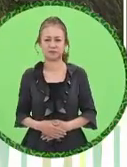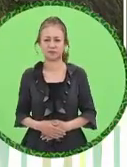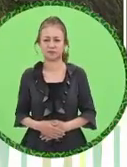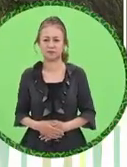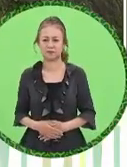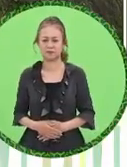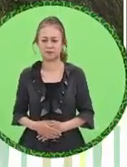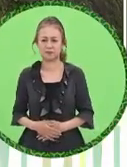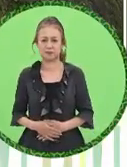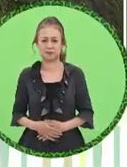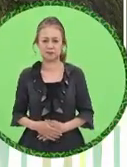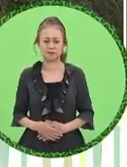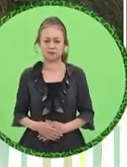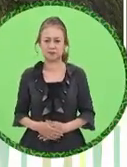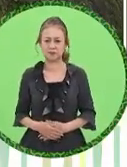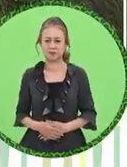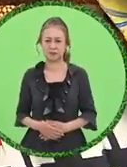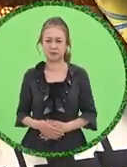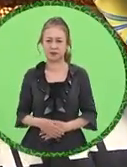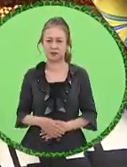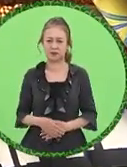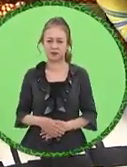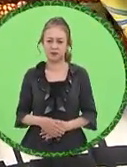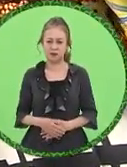島を去ることになったのじゃ。